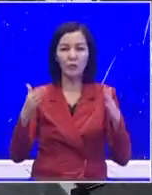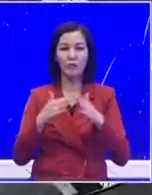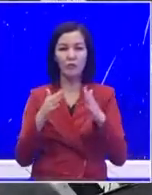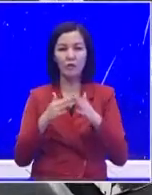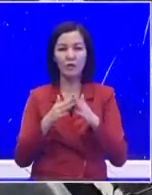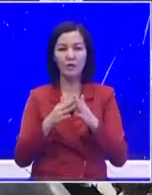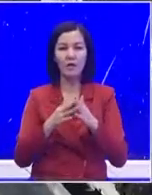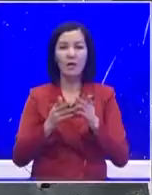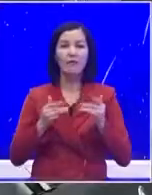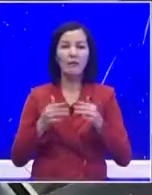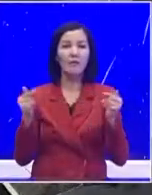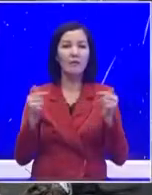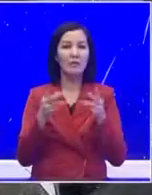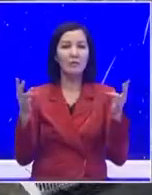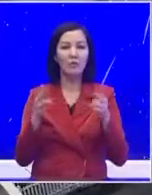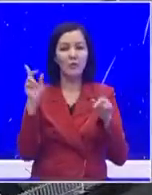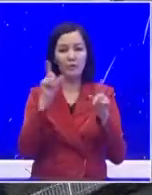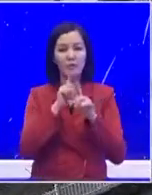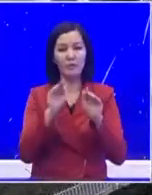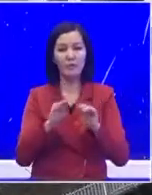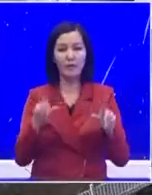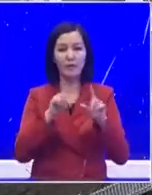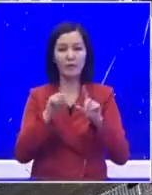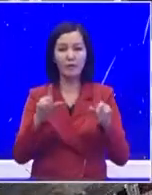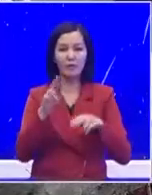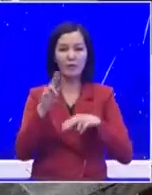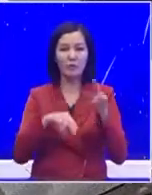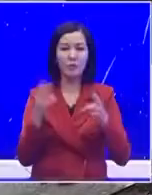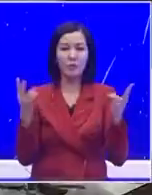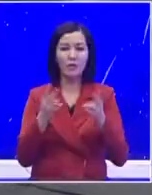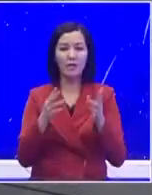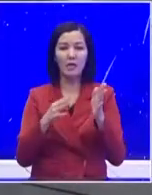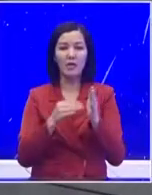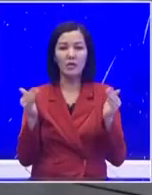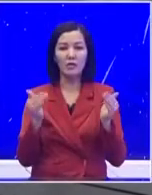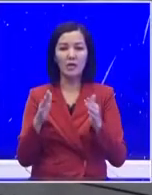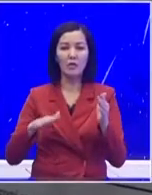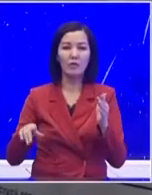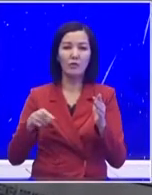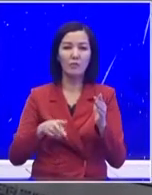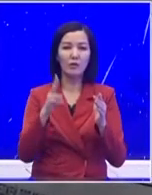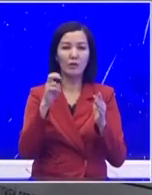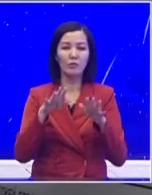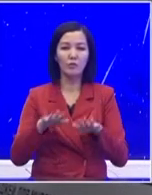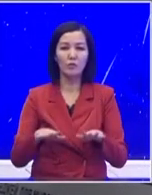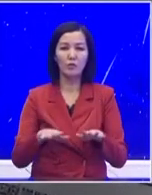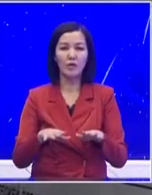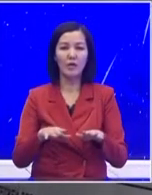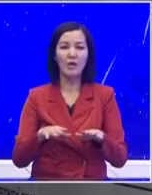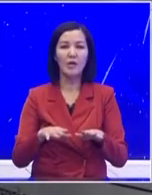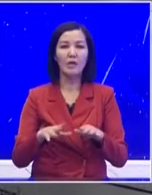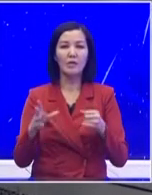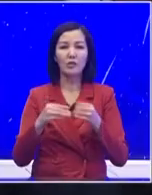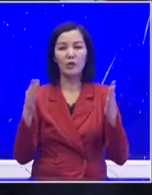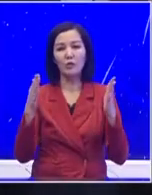болуы тиіс. Осы аумаққа мектеп пен балабақша салынуы шарт. Бұл бойынша 8-ші шағын ауданға 1200 орындық, ал коттеджді